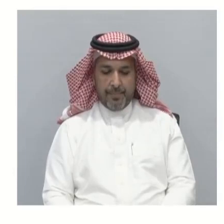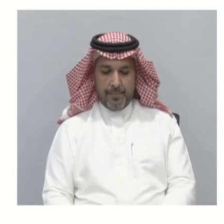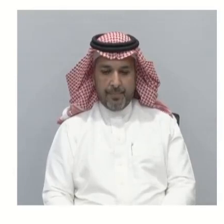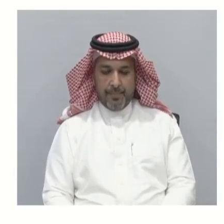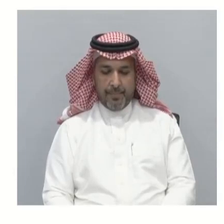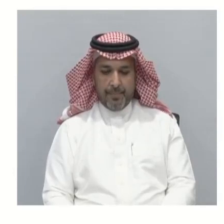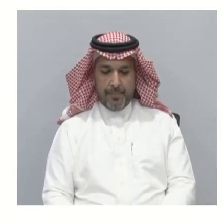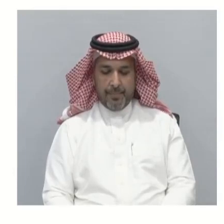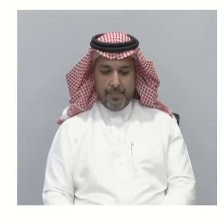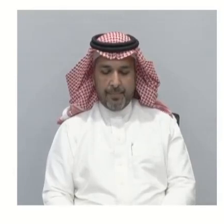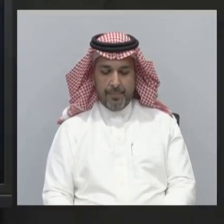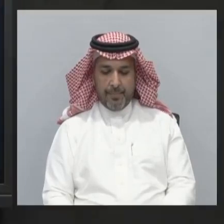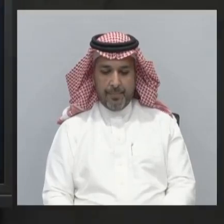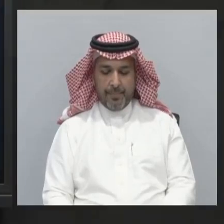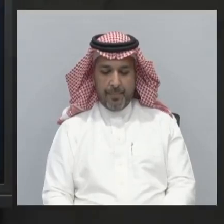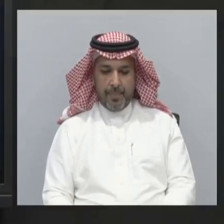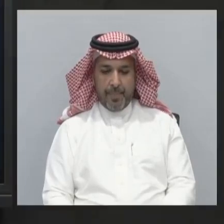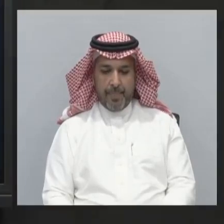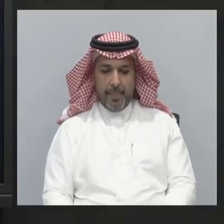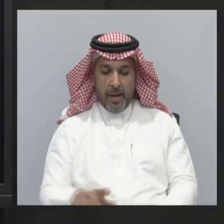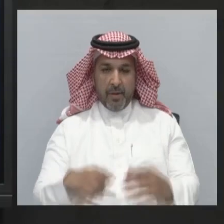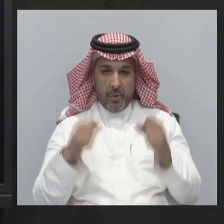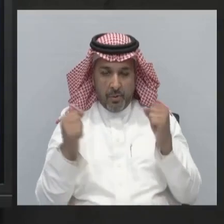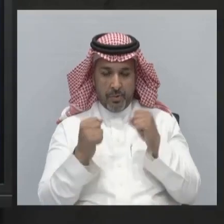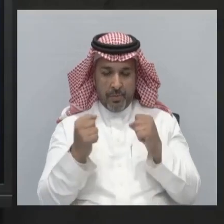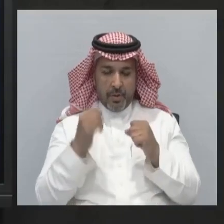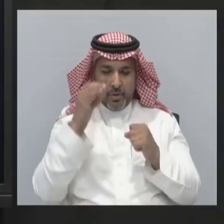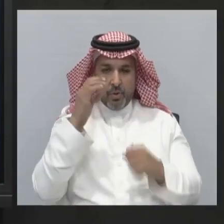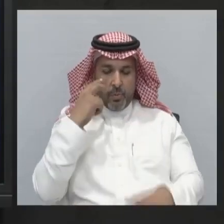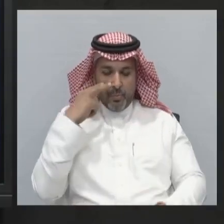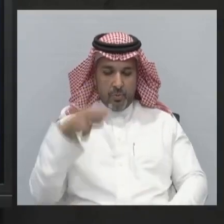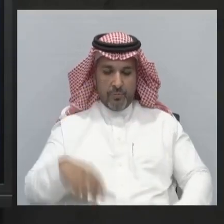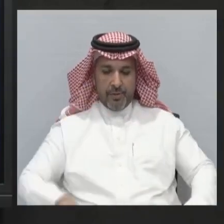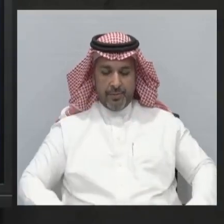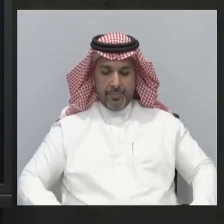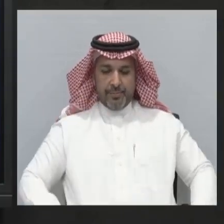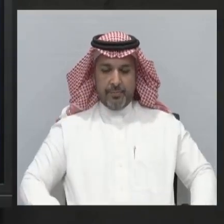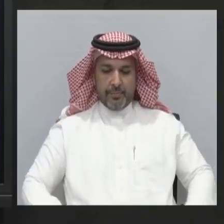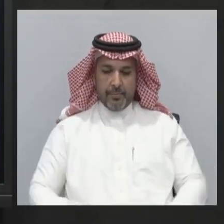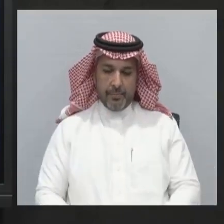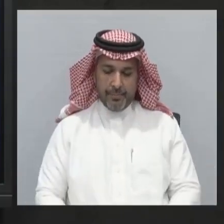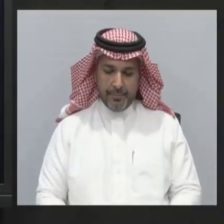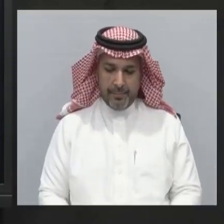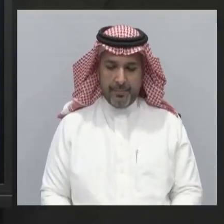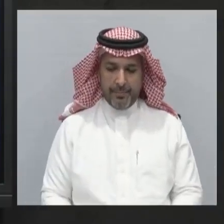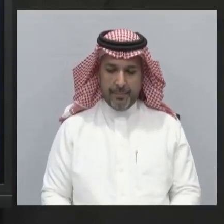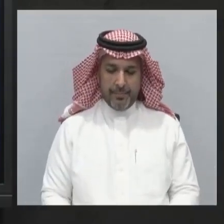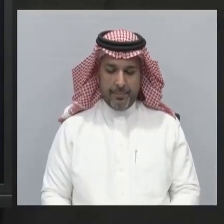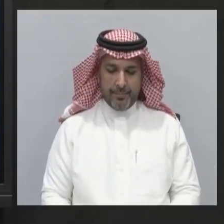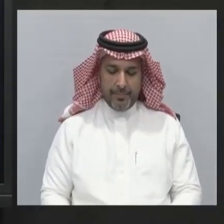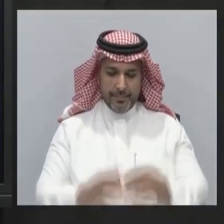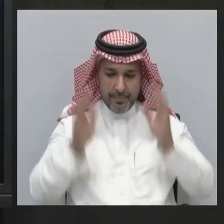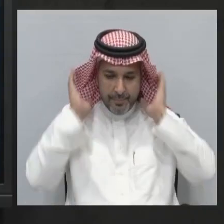وحل المسائل احنا اخذنا هنا جميع الافكار في هذا الموضوع تعالوا نشوف تدرب وحل المسائل في بعض المسائل المهمه